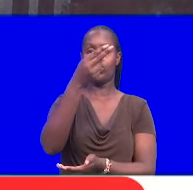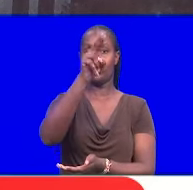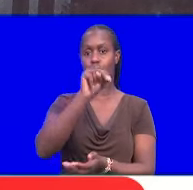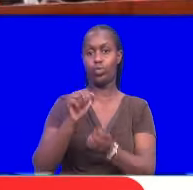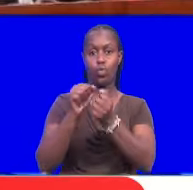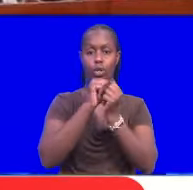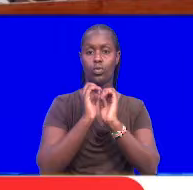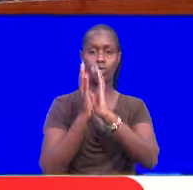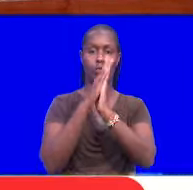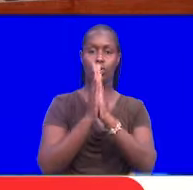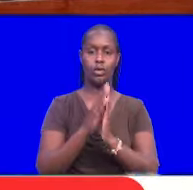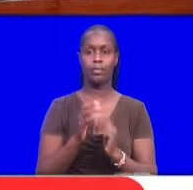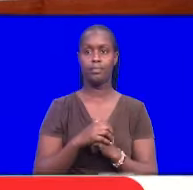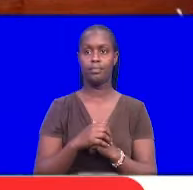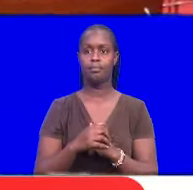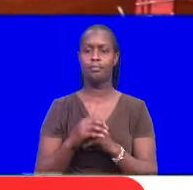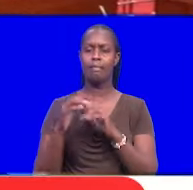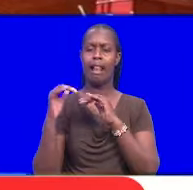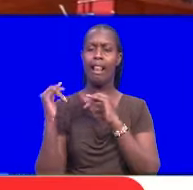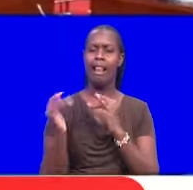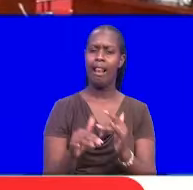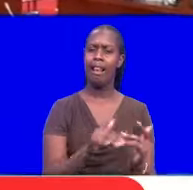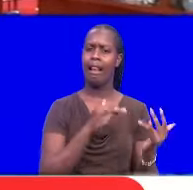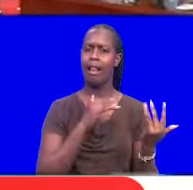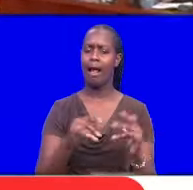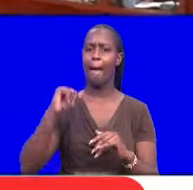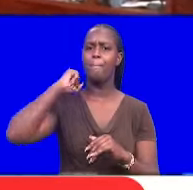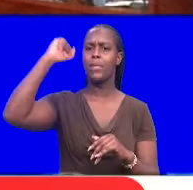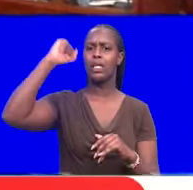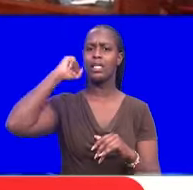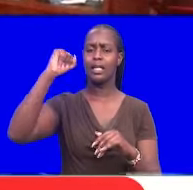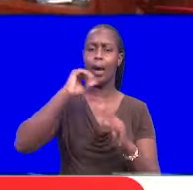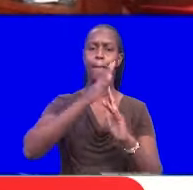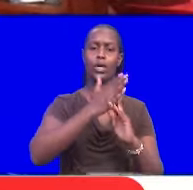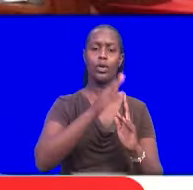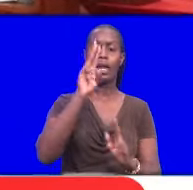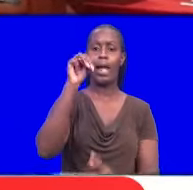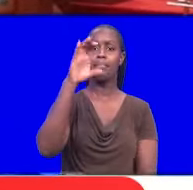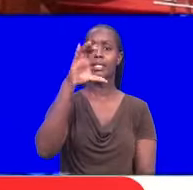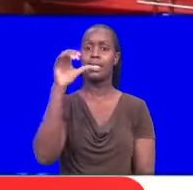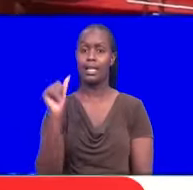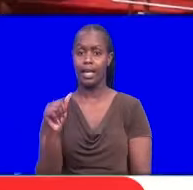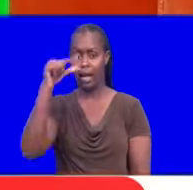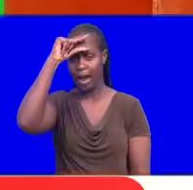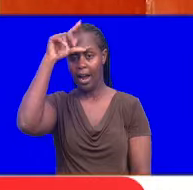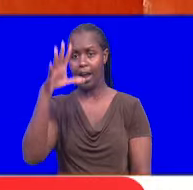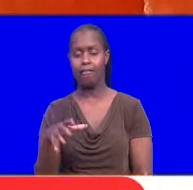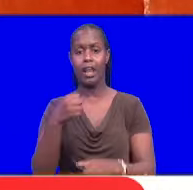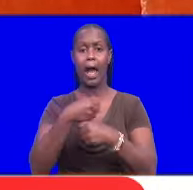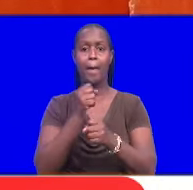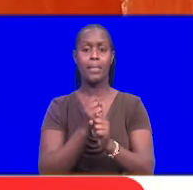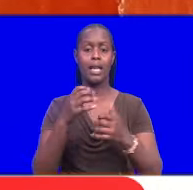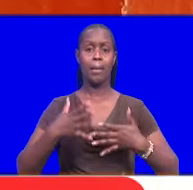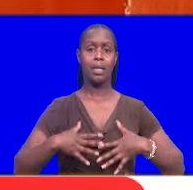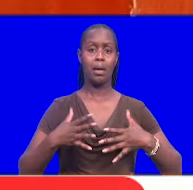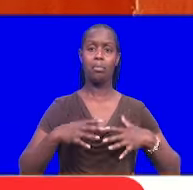anaarifu. Mzozo wa kisiasa kati ya bunge la kaunti ya Meru na gavana wa Meru umewaacha wenyeji wa kaunti hiyo kwenye njia